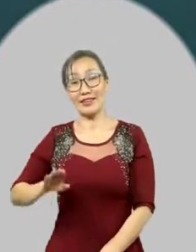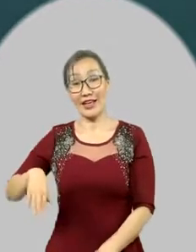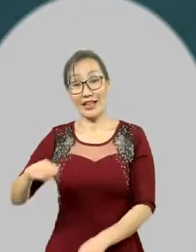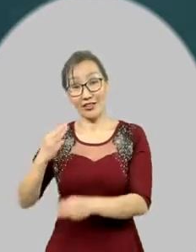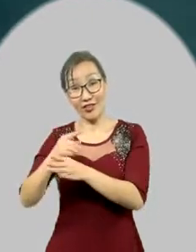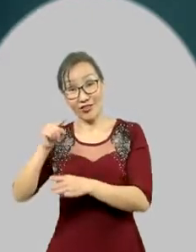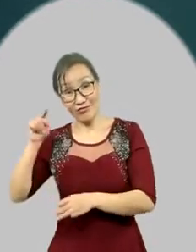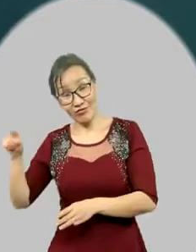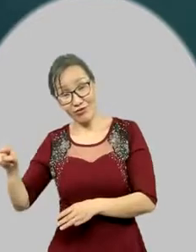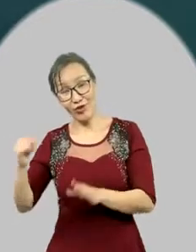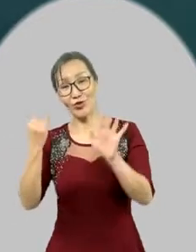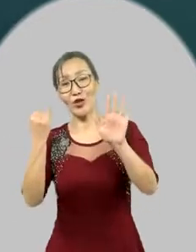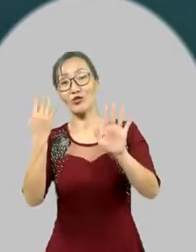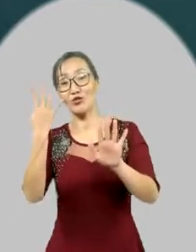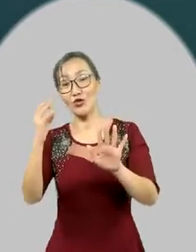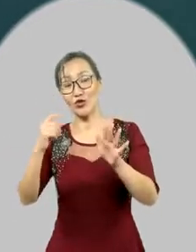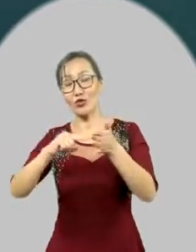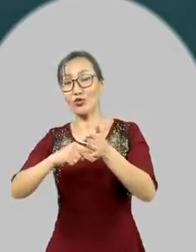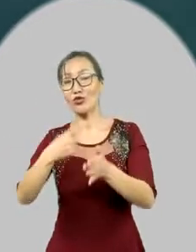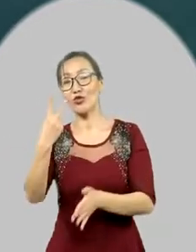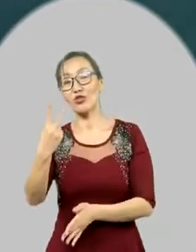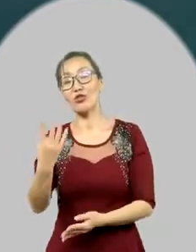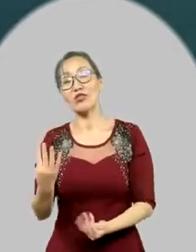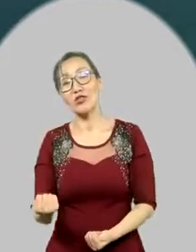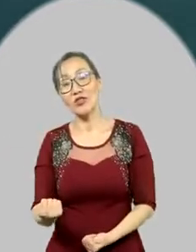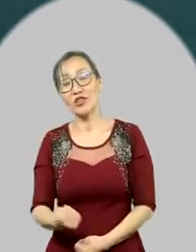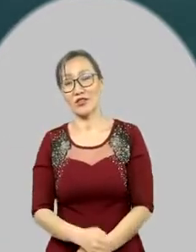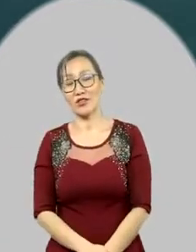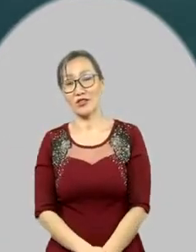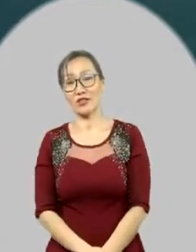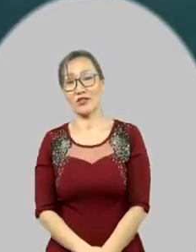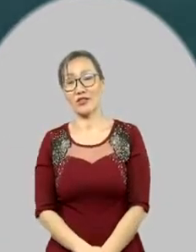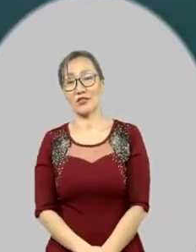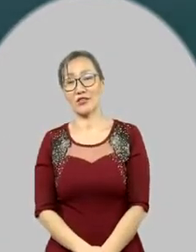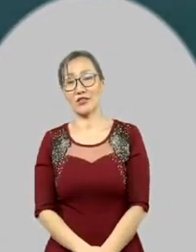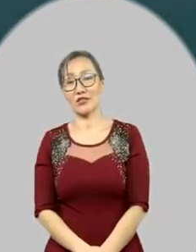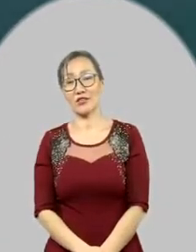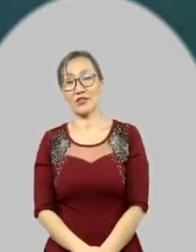Дараагийн тоо 640-ыг 2 дахин ихсгээд